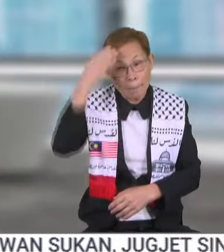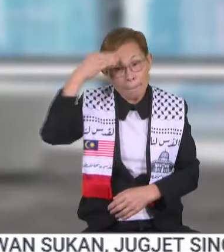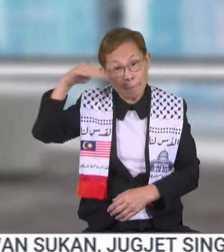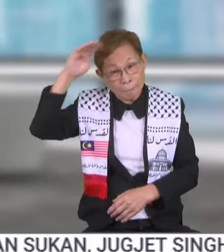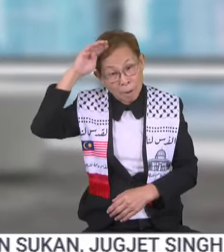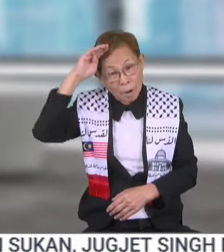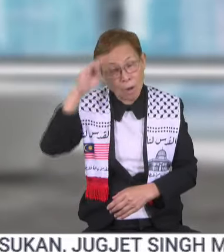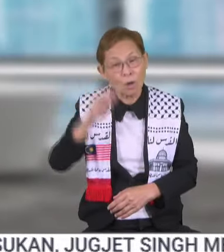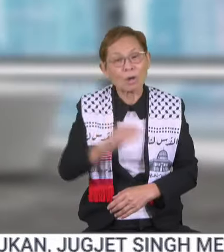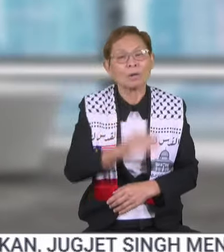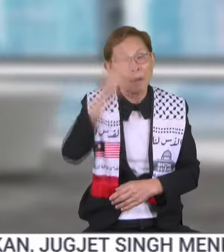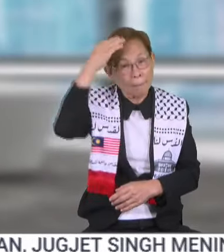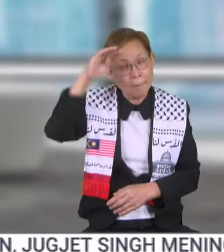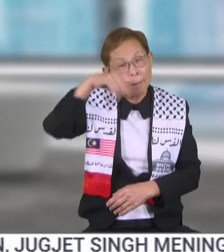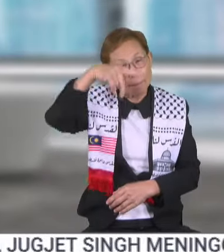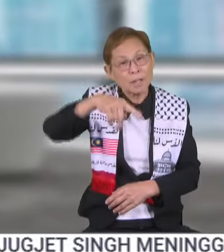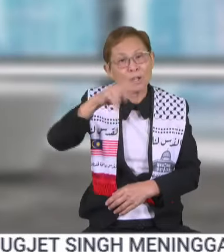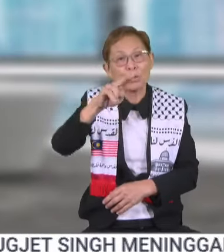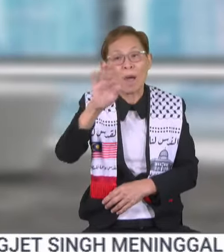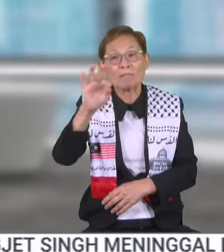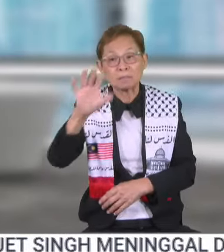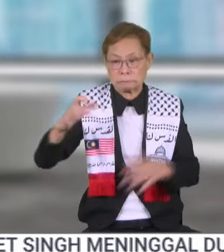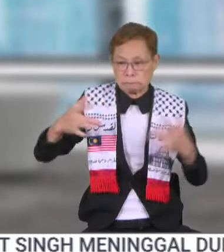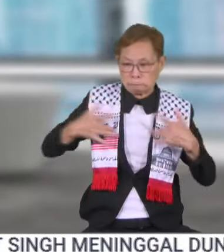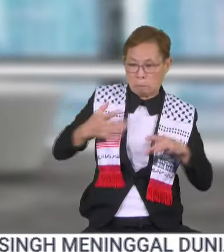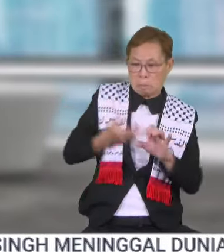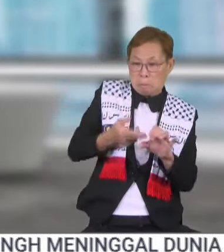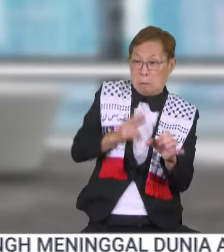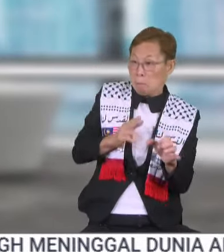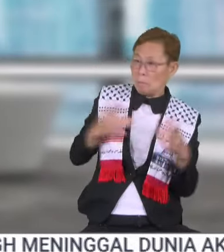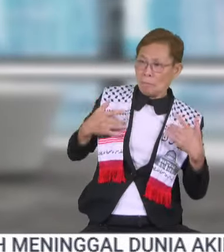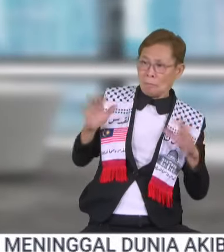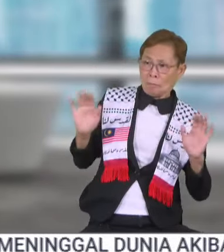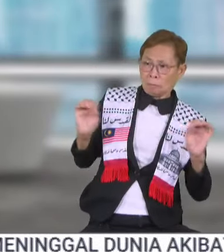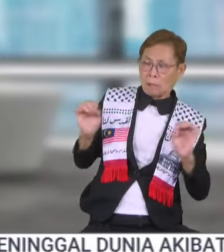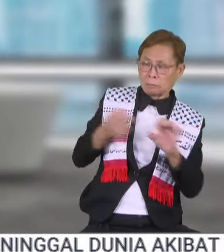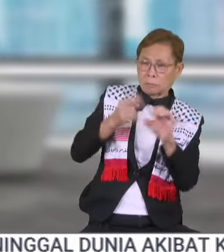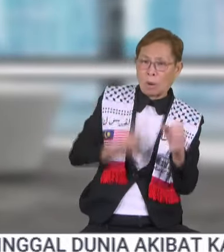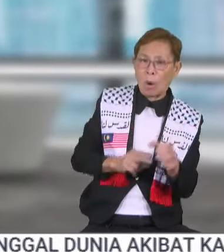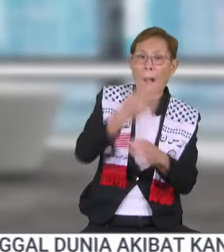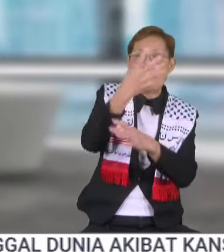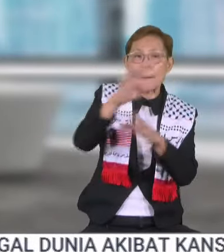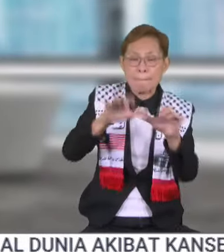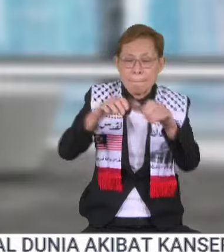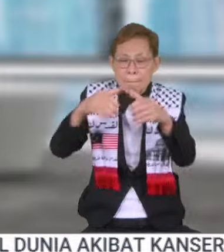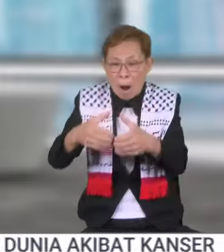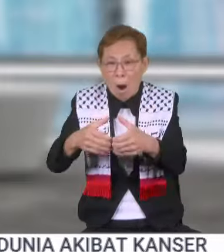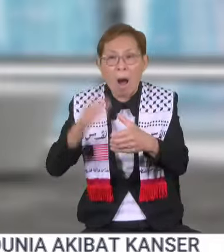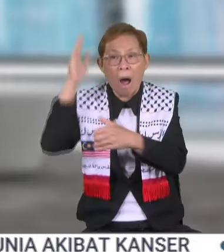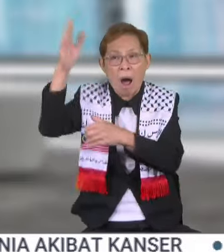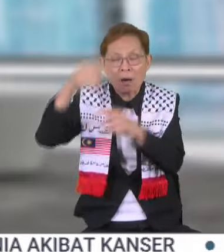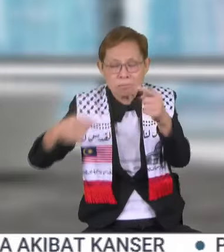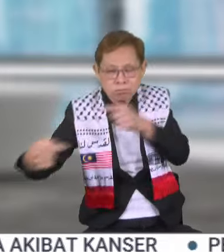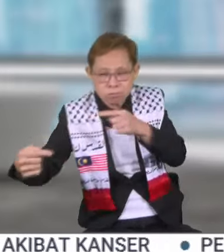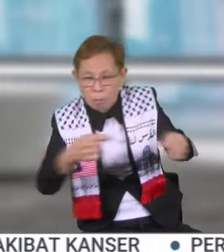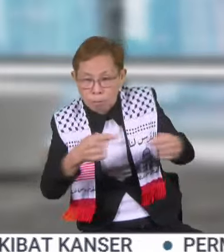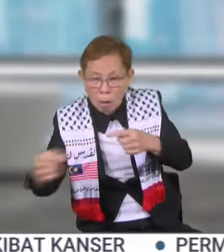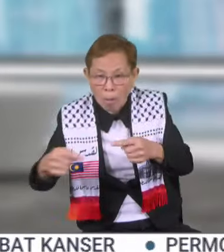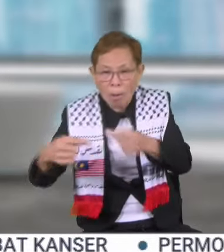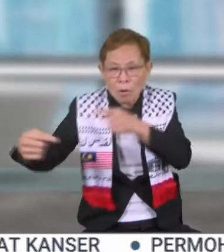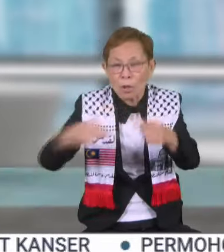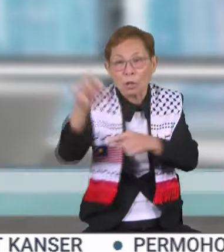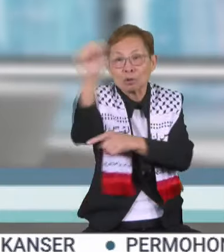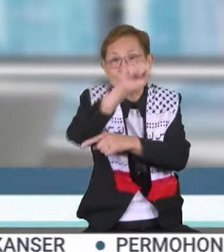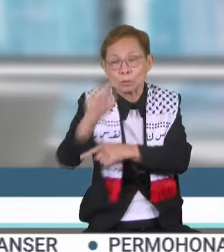Perlis United FC, PUFC, nafi tarik diri daripada melengkapkan 14 pasukan yang akan bertanding dalam